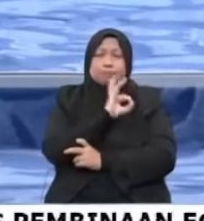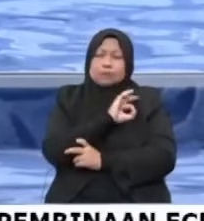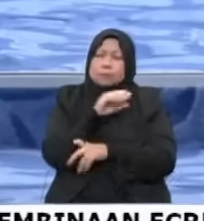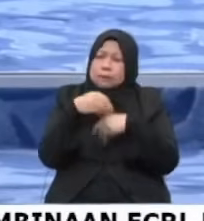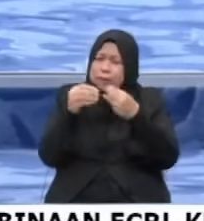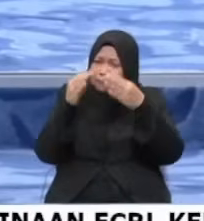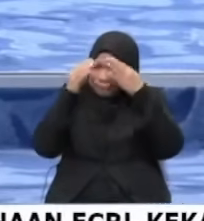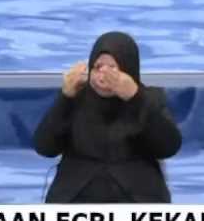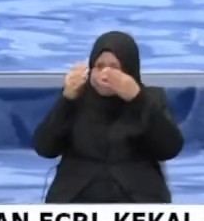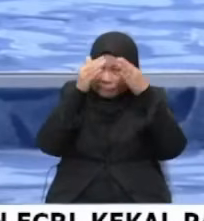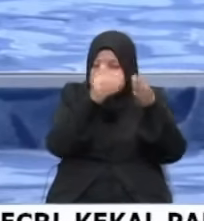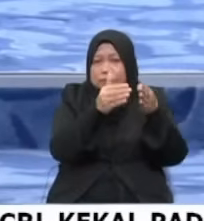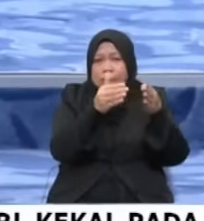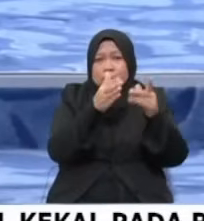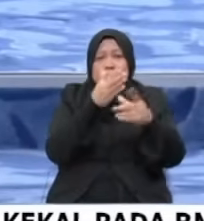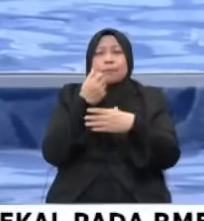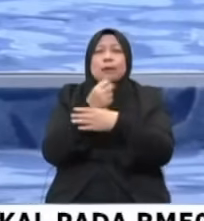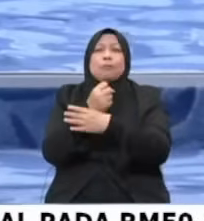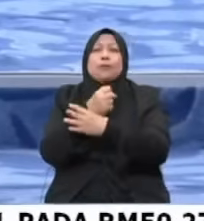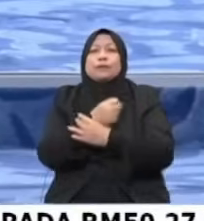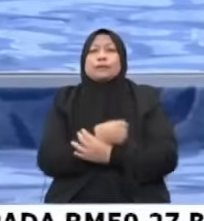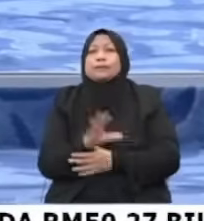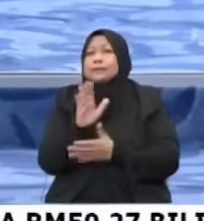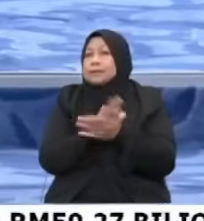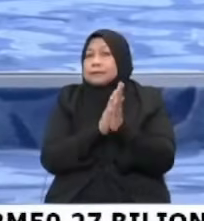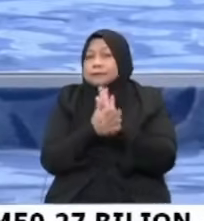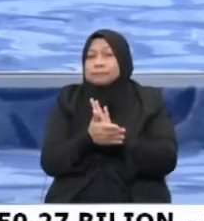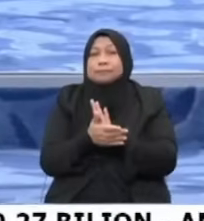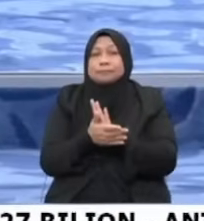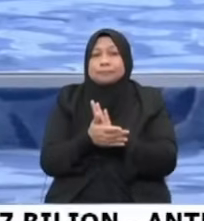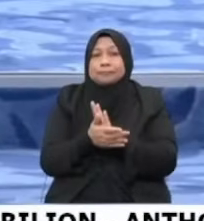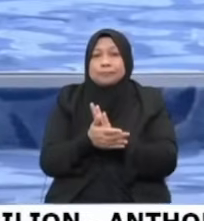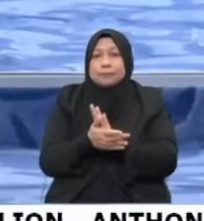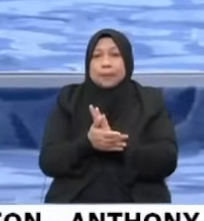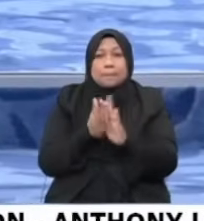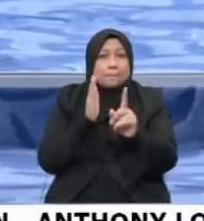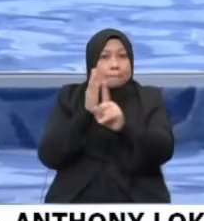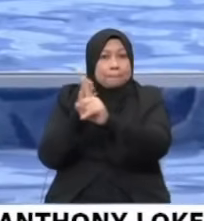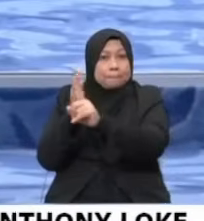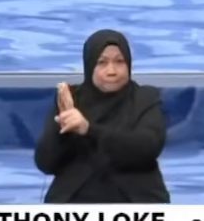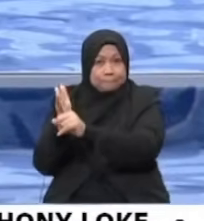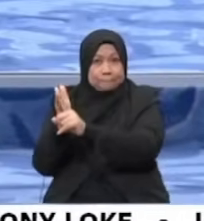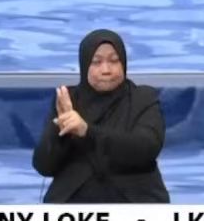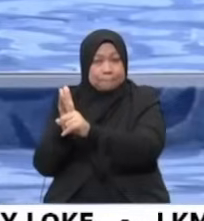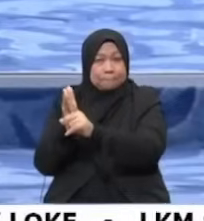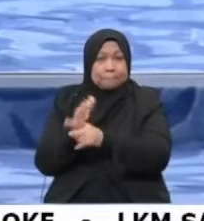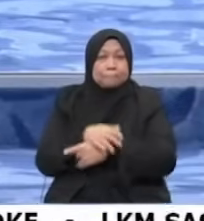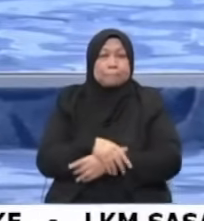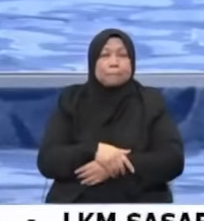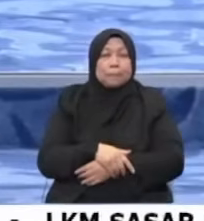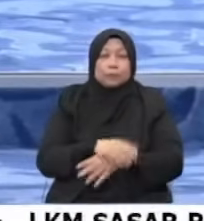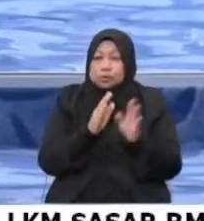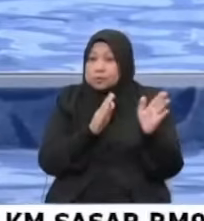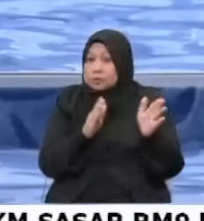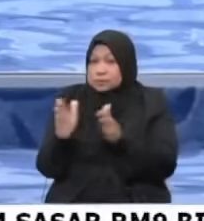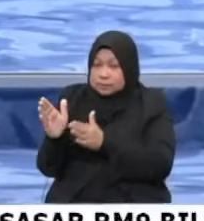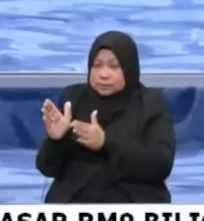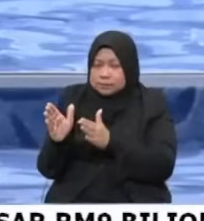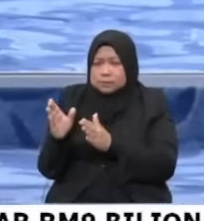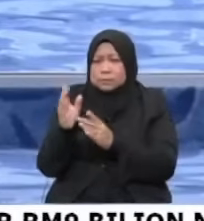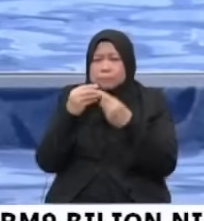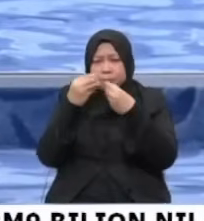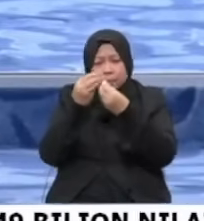memberikan fokus kepada pelaburan jadi misiisi ini sebagai strategi untuk